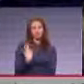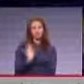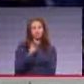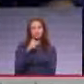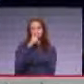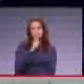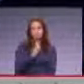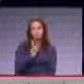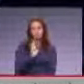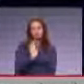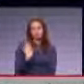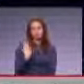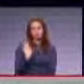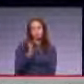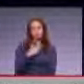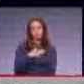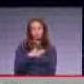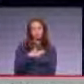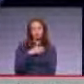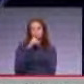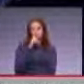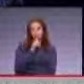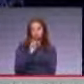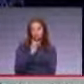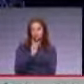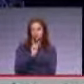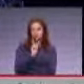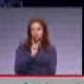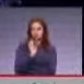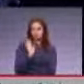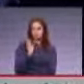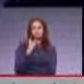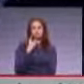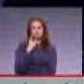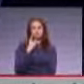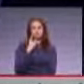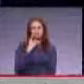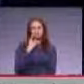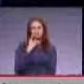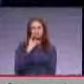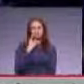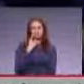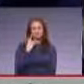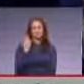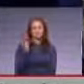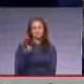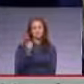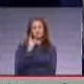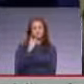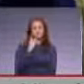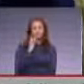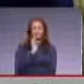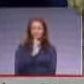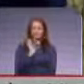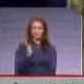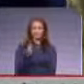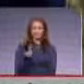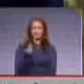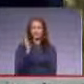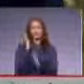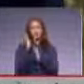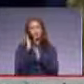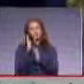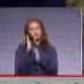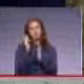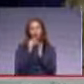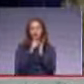يلا معلش معلش معلش. يلا خلاص عايزاكي تضحكي بقى. بس الموبايل بقى افتحي بقى وهنجيب لك الكارت له